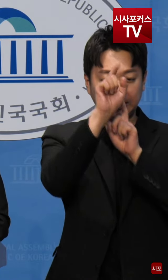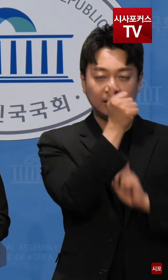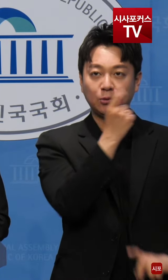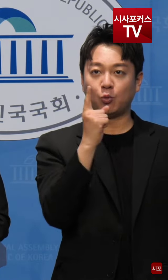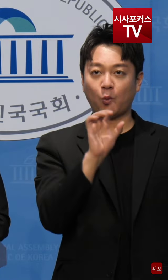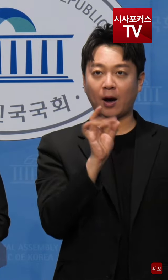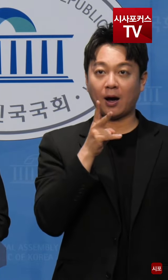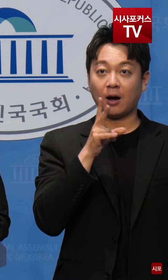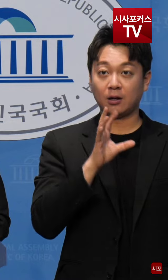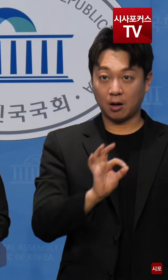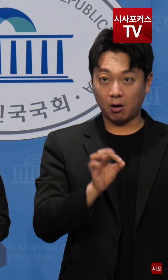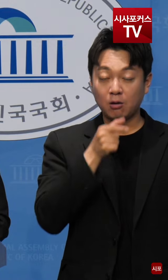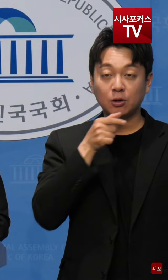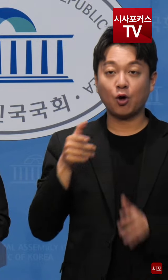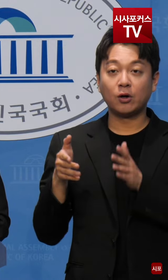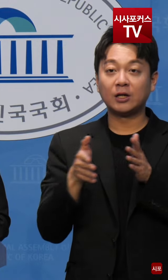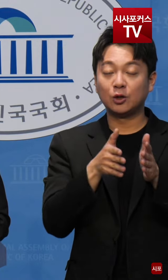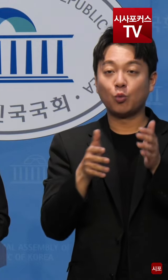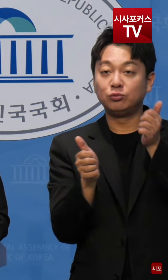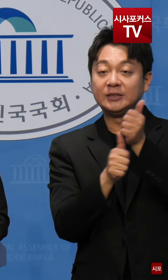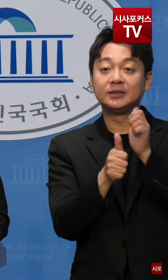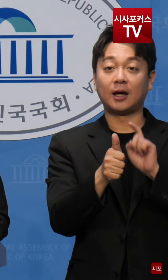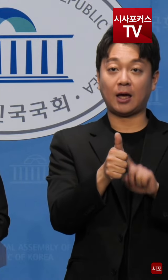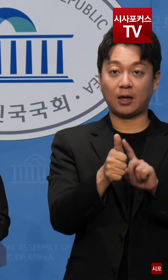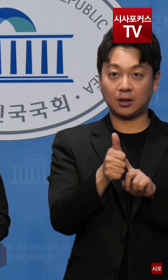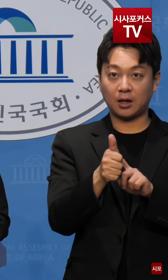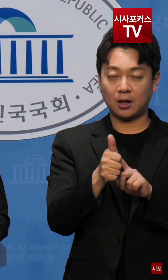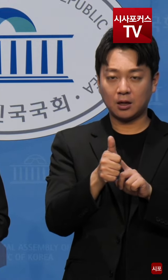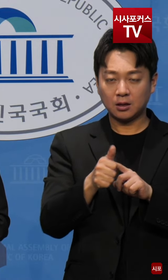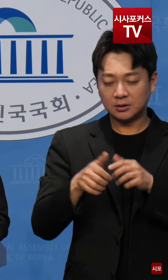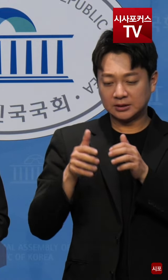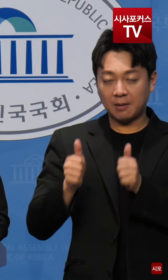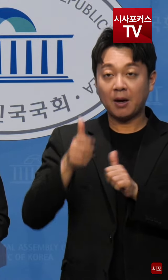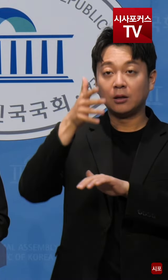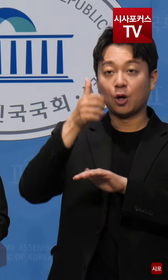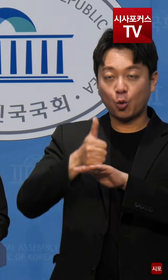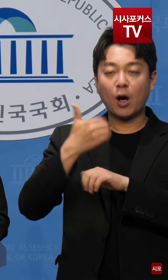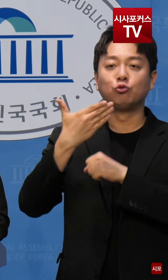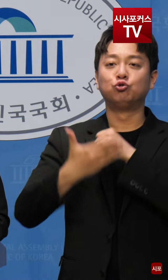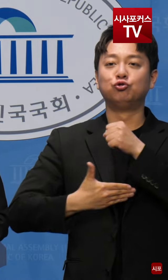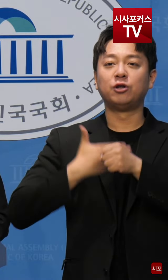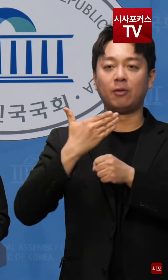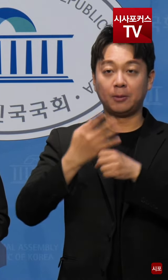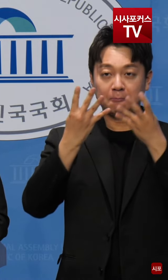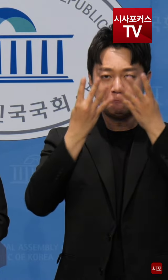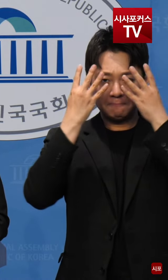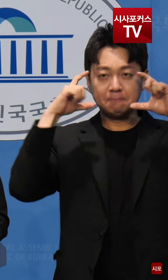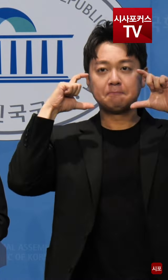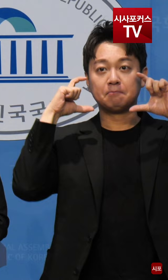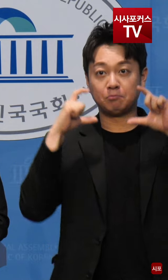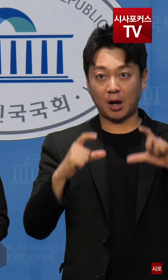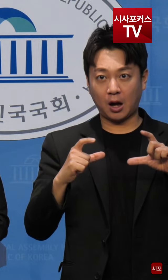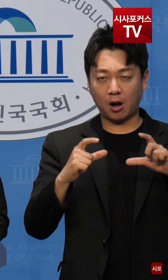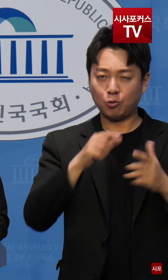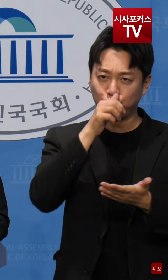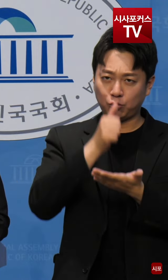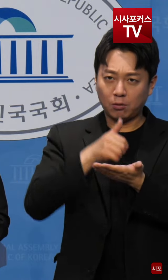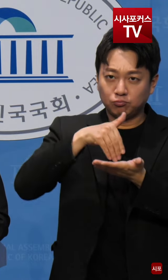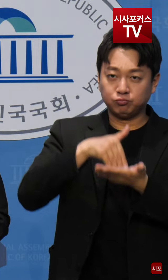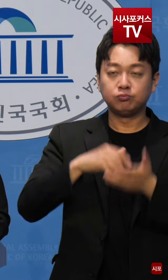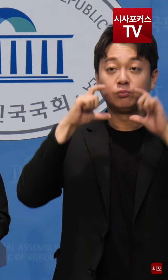전 경기도 평화부지사에게 1심에서 징역 9년 6개월이라는 중형을